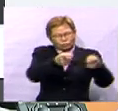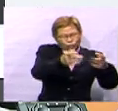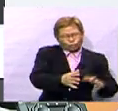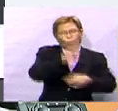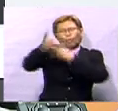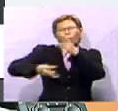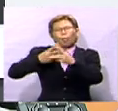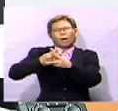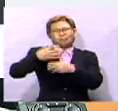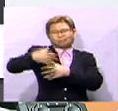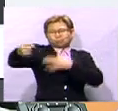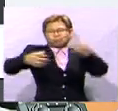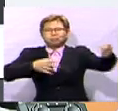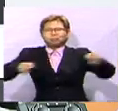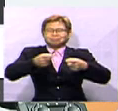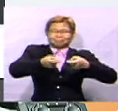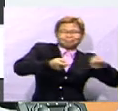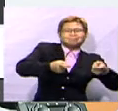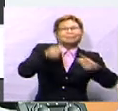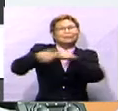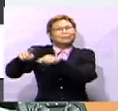around the world, and this is